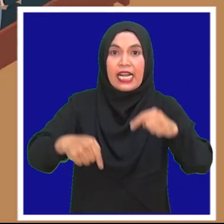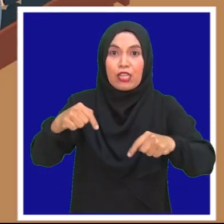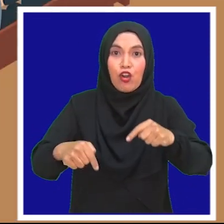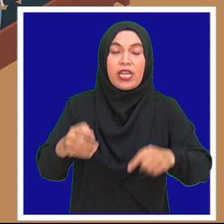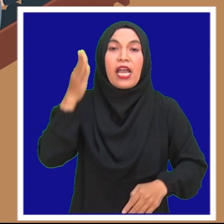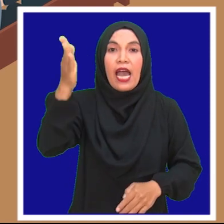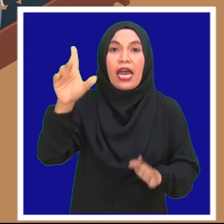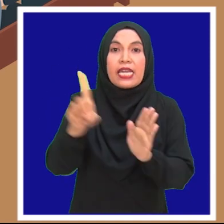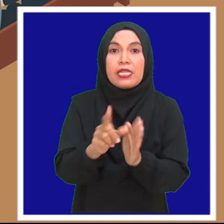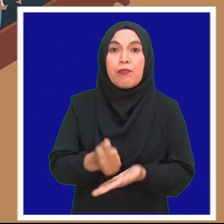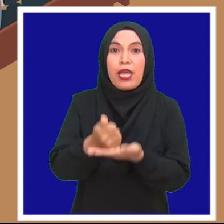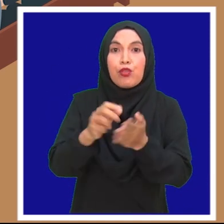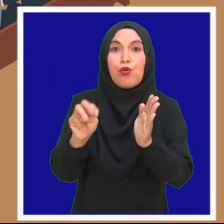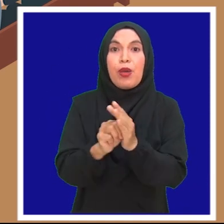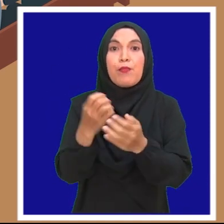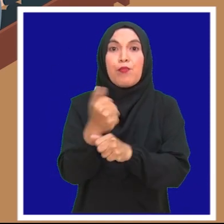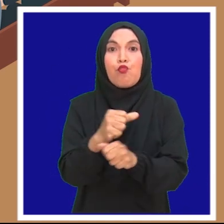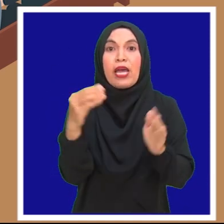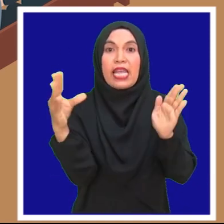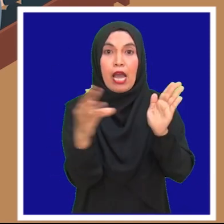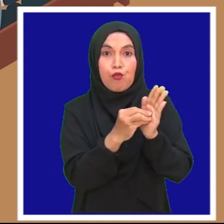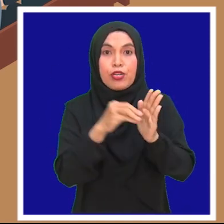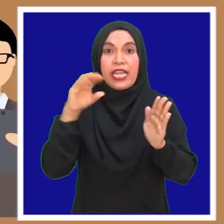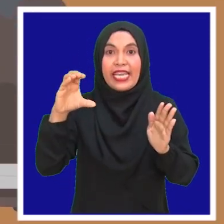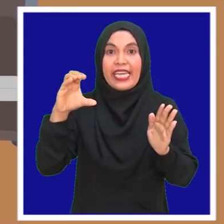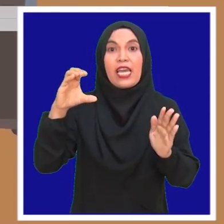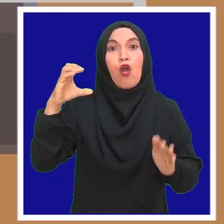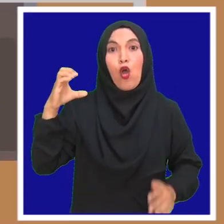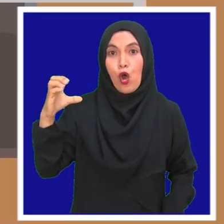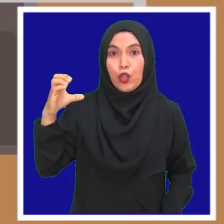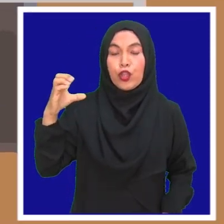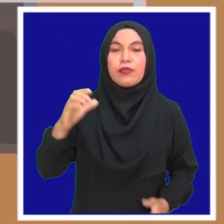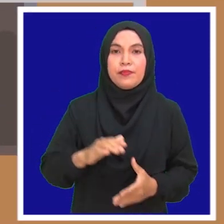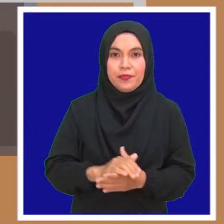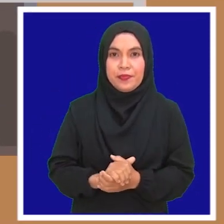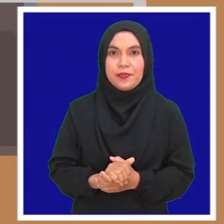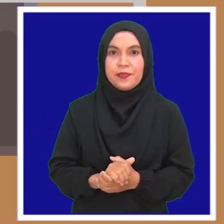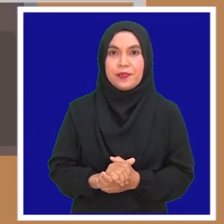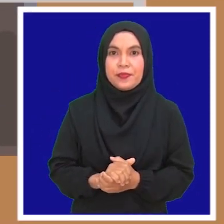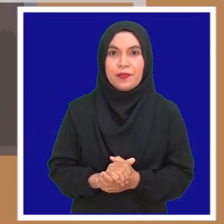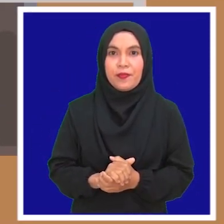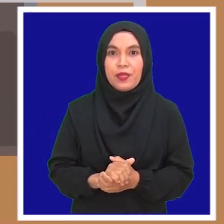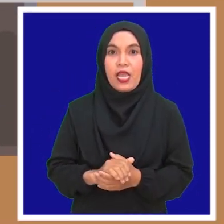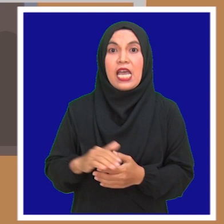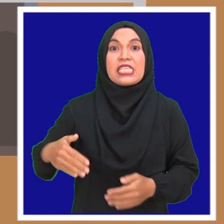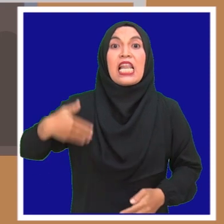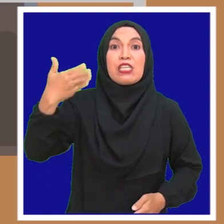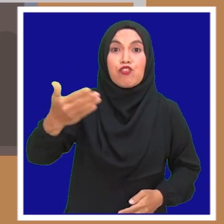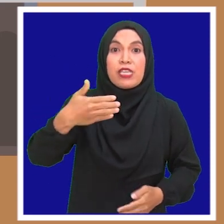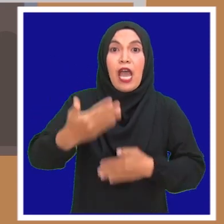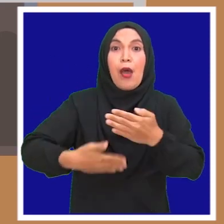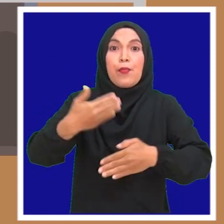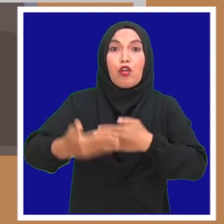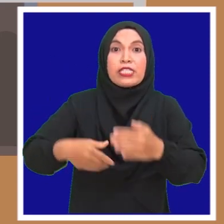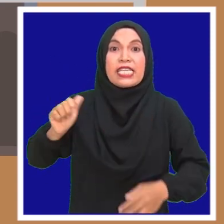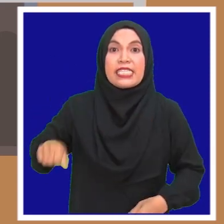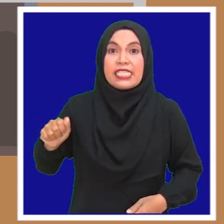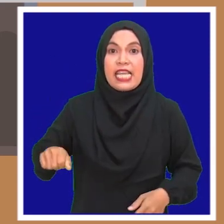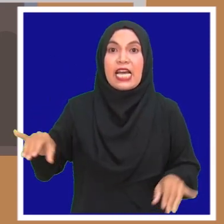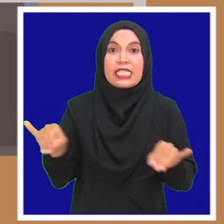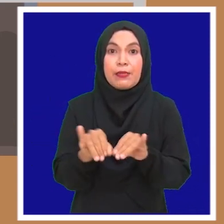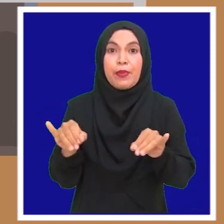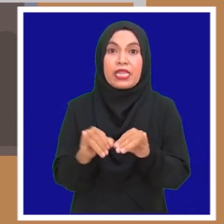elektronik, bakal dibantosan ngadamel akun e-court. Saterasna, proses persidangan sapertos